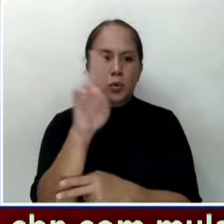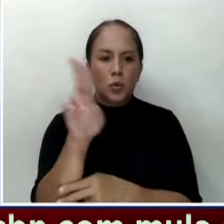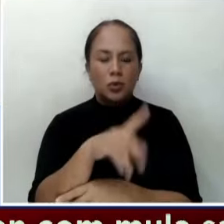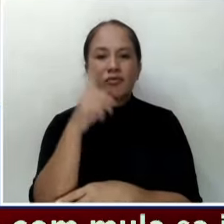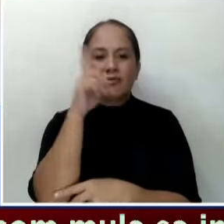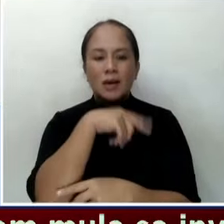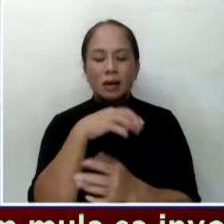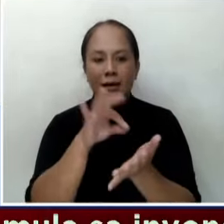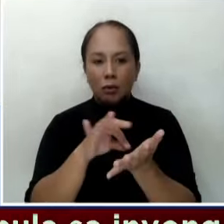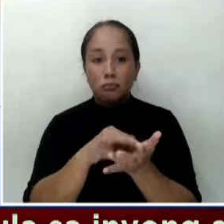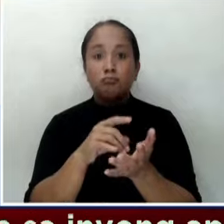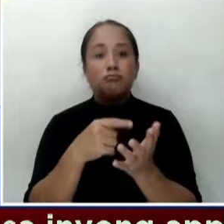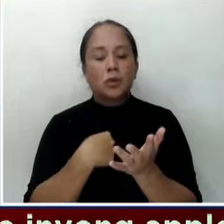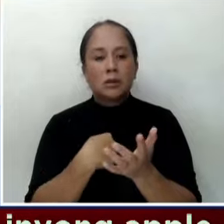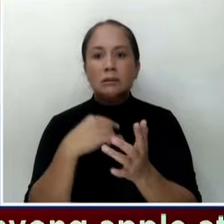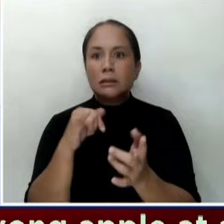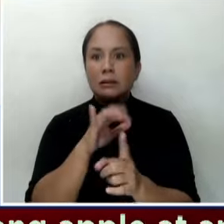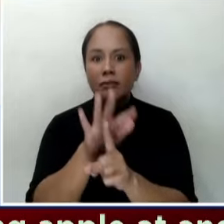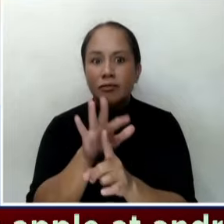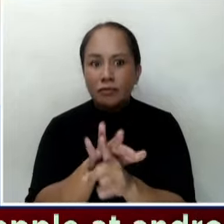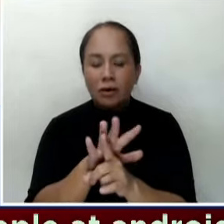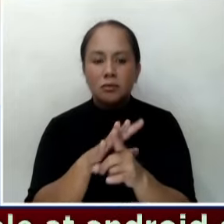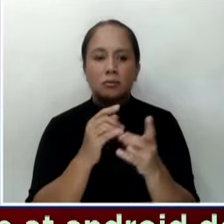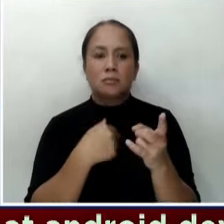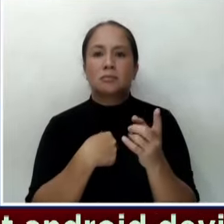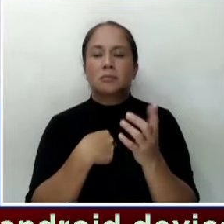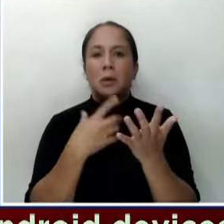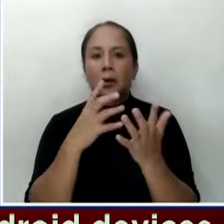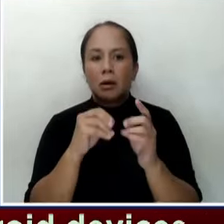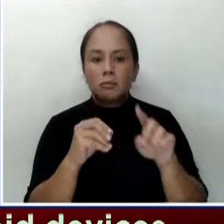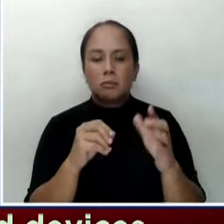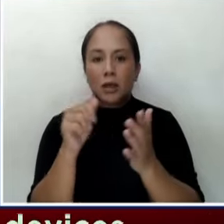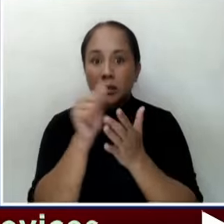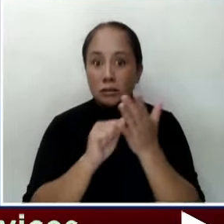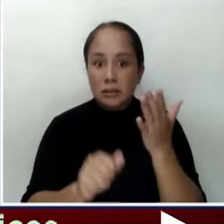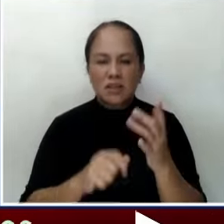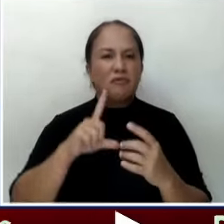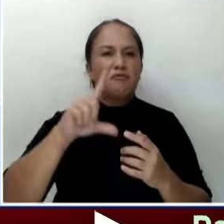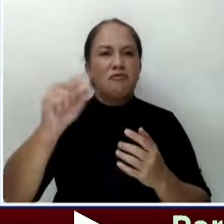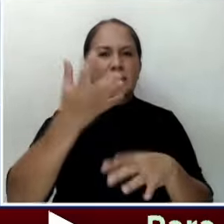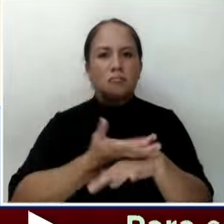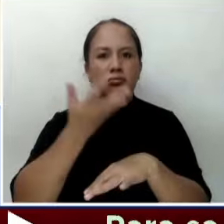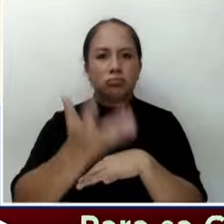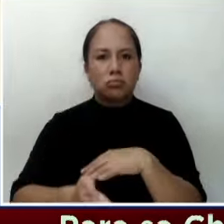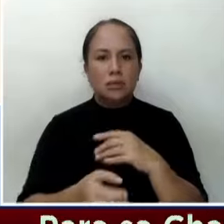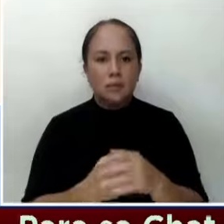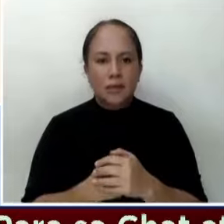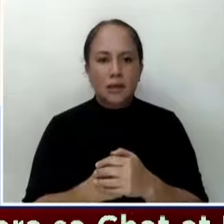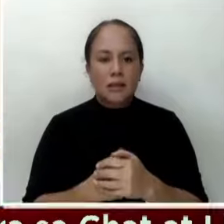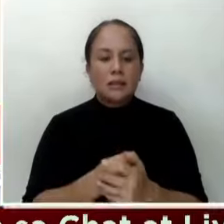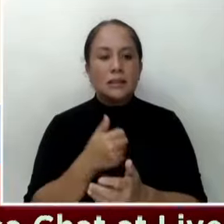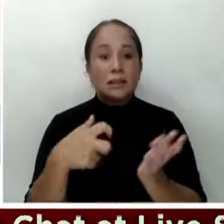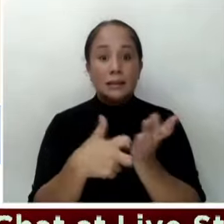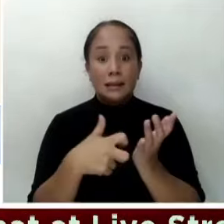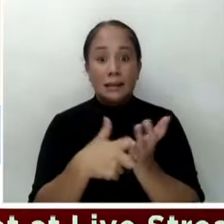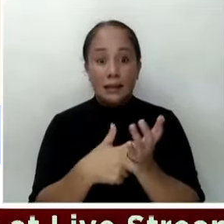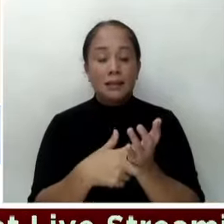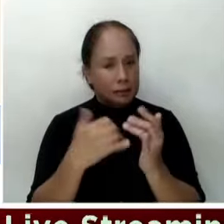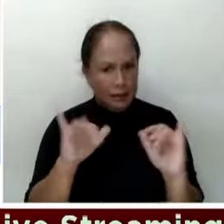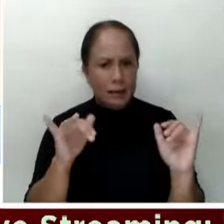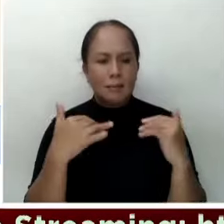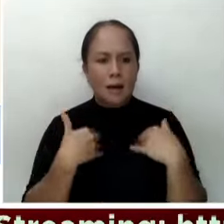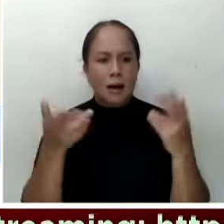na kunwari ay fan din sila ng grupo o artist para madali umano makapanloko. Dito naman sa ticket scam, nangyari na din ito